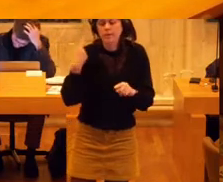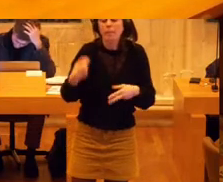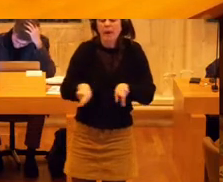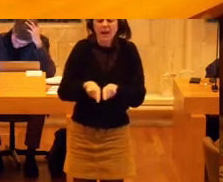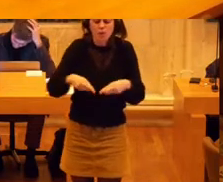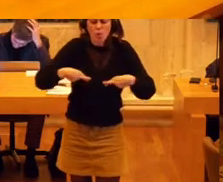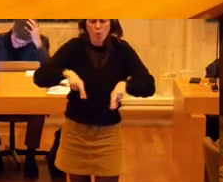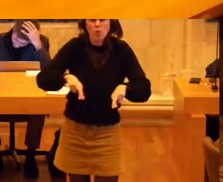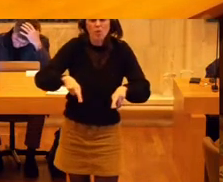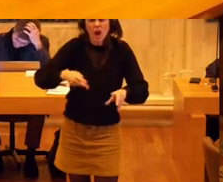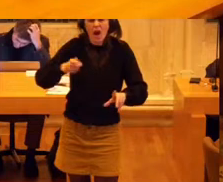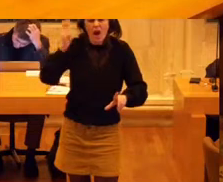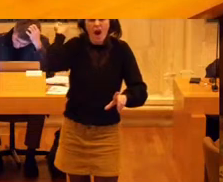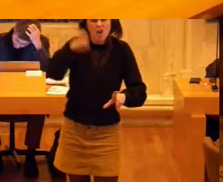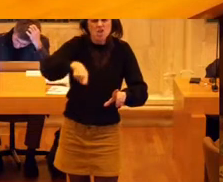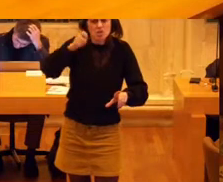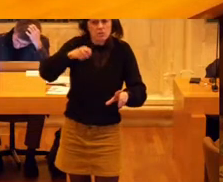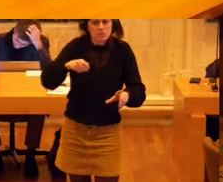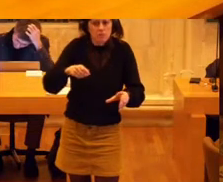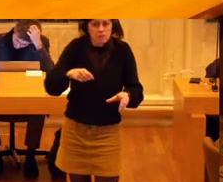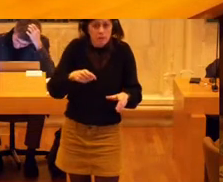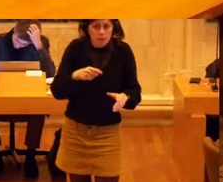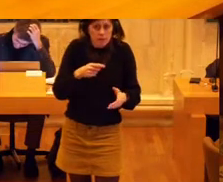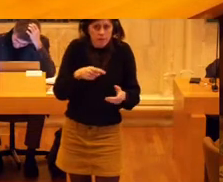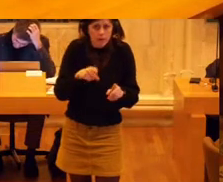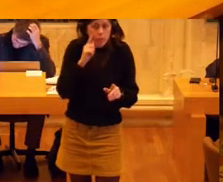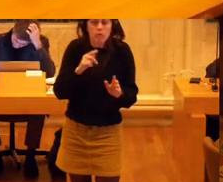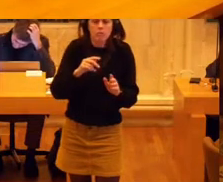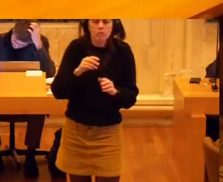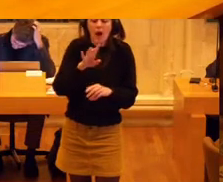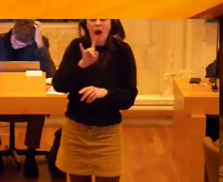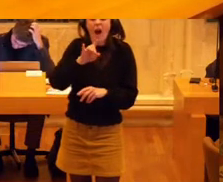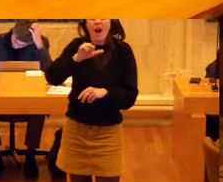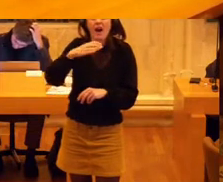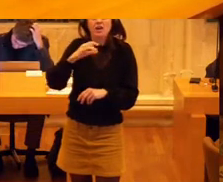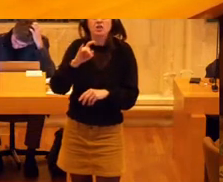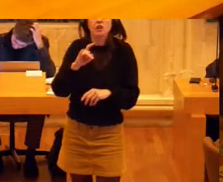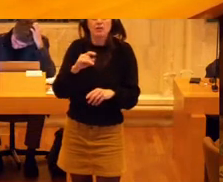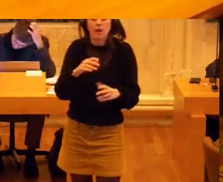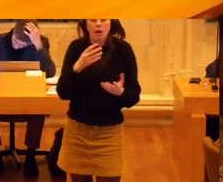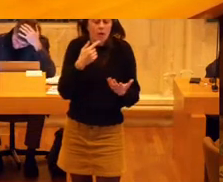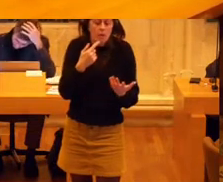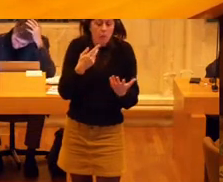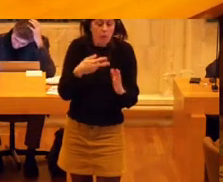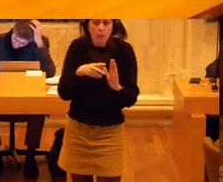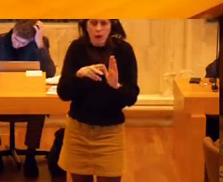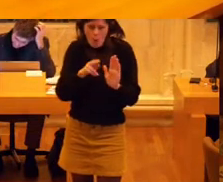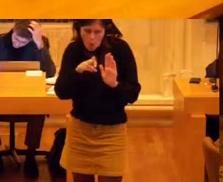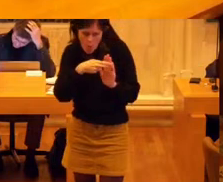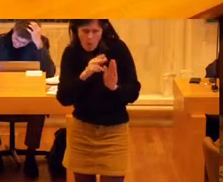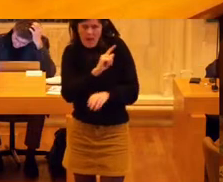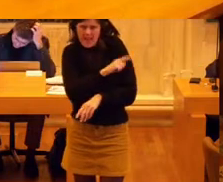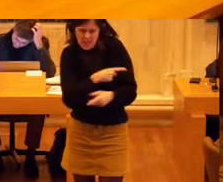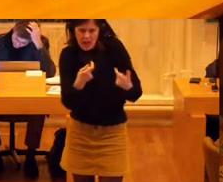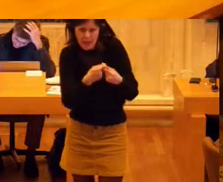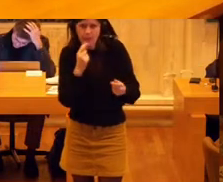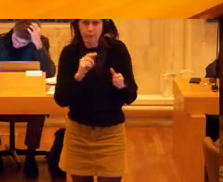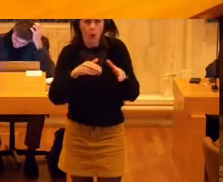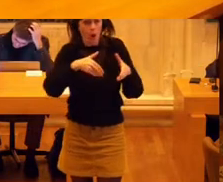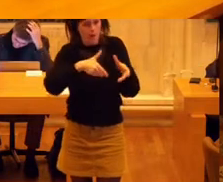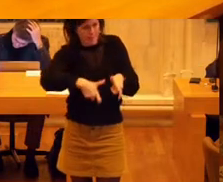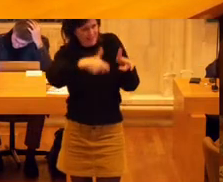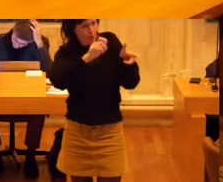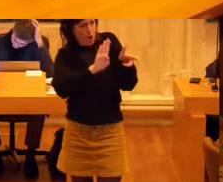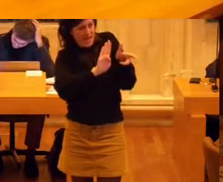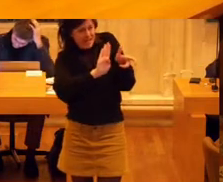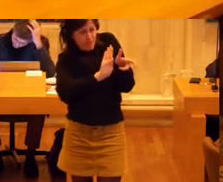Hache, bénéficier pour répondre aux normes énergétiques, être emmailloté d'une isolation extérieure et donc, par conséquent,